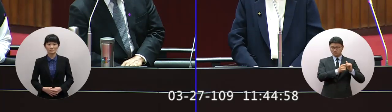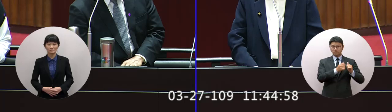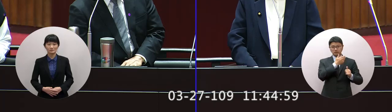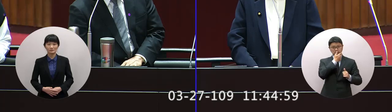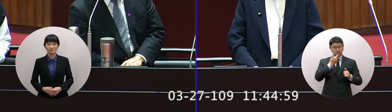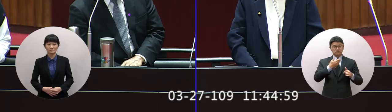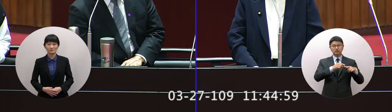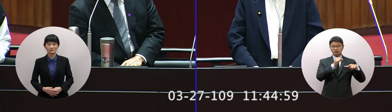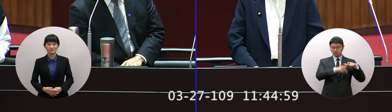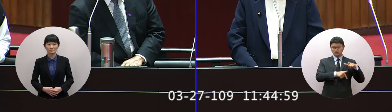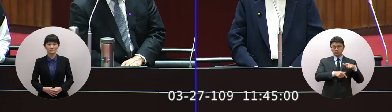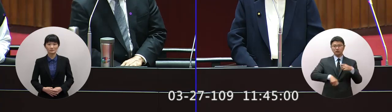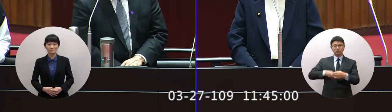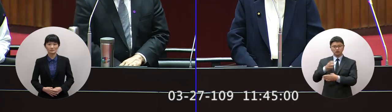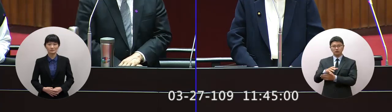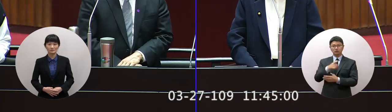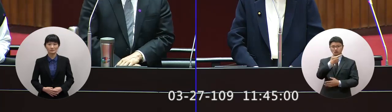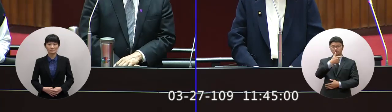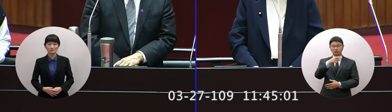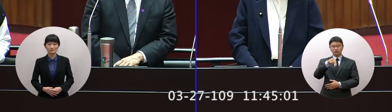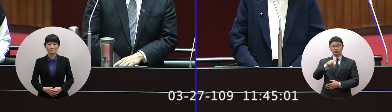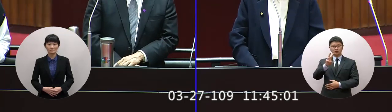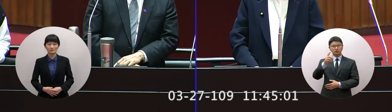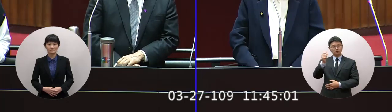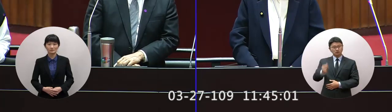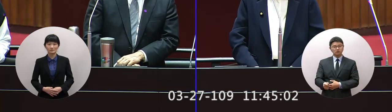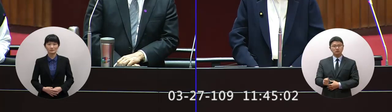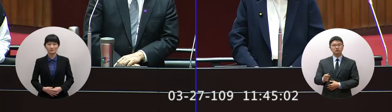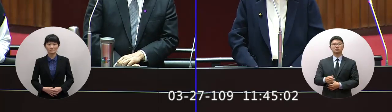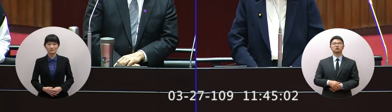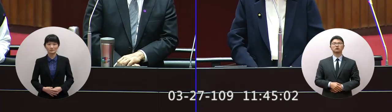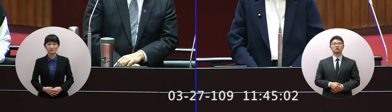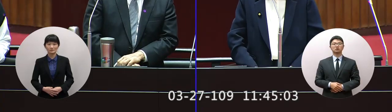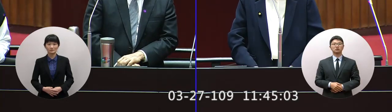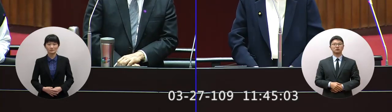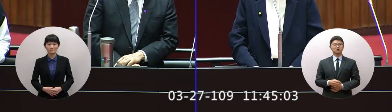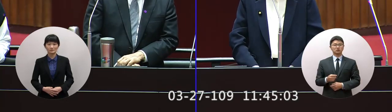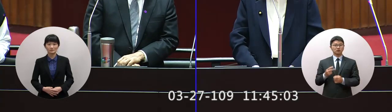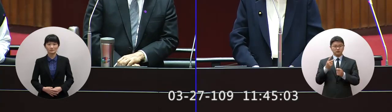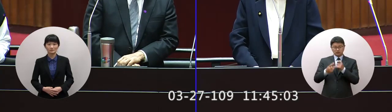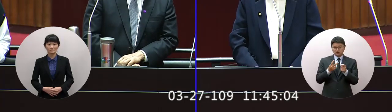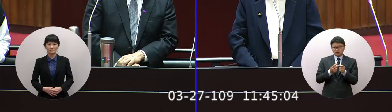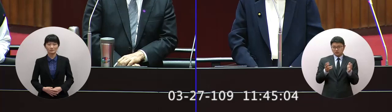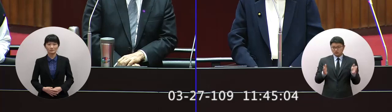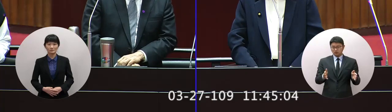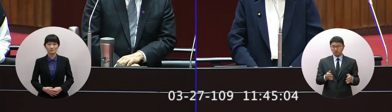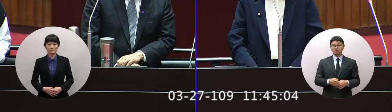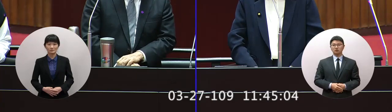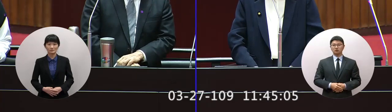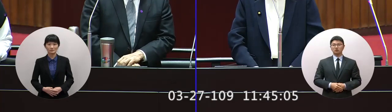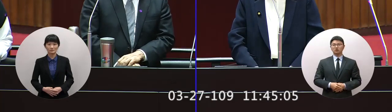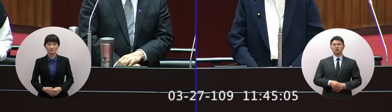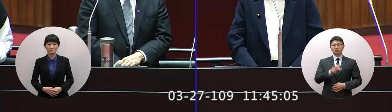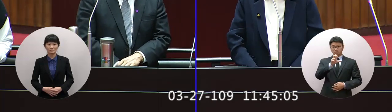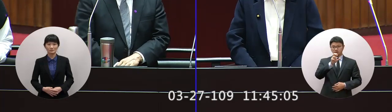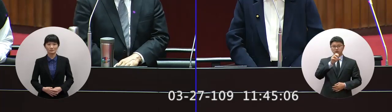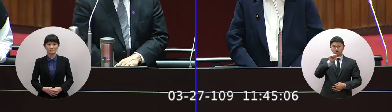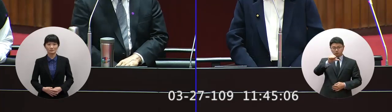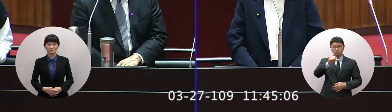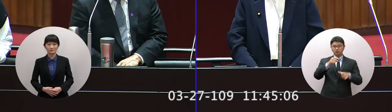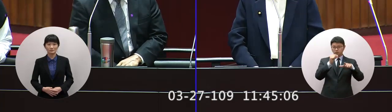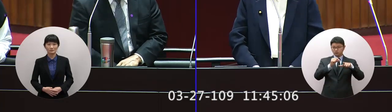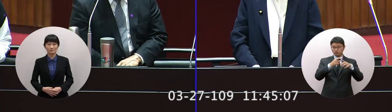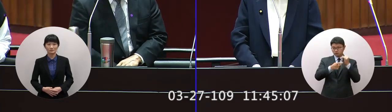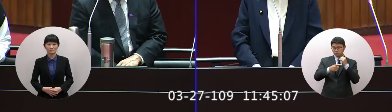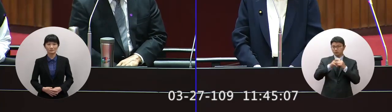的投资，其中呢一共这两年期间有75间新创公司受惠。那我想请问